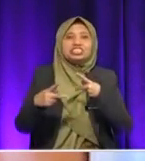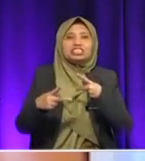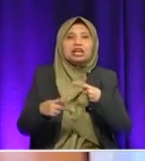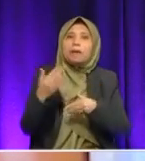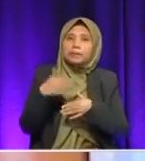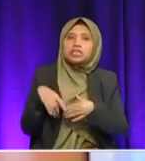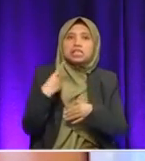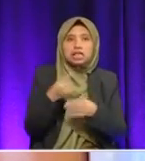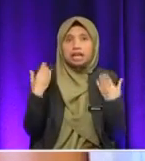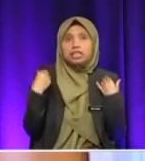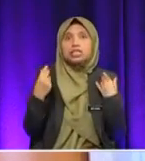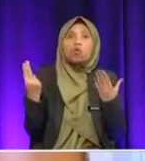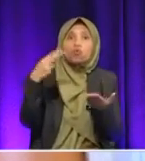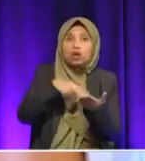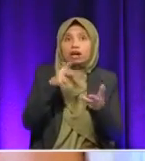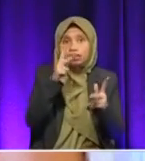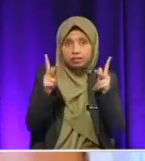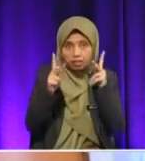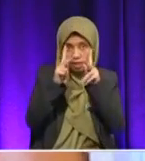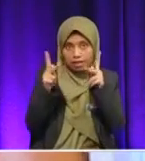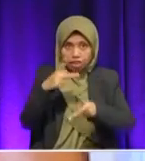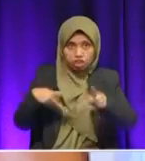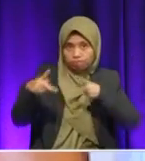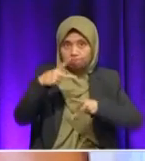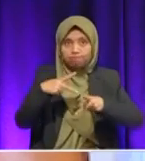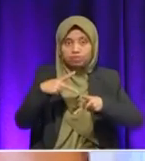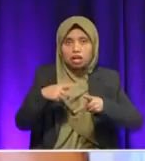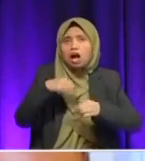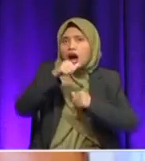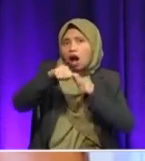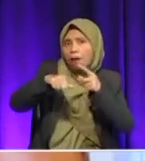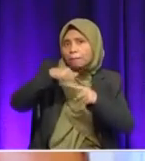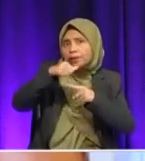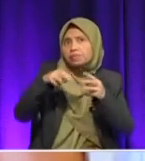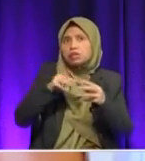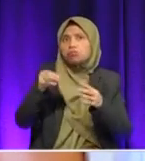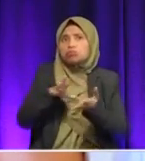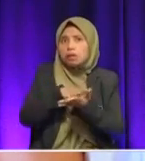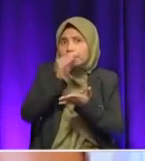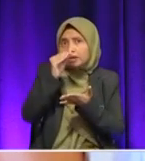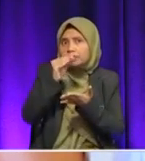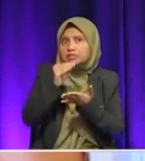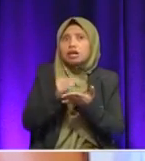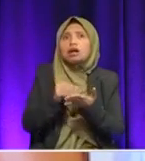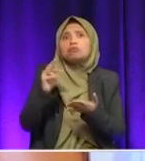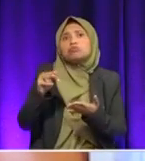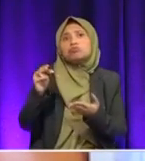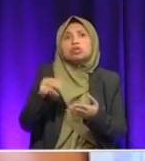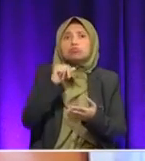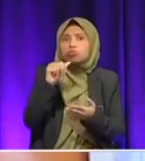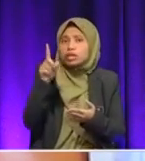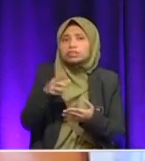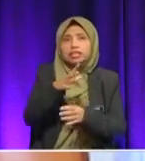bersama dengan sego Azmi rohmaka sego apabila murid belajar tentang rekaan fesyen pakaian ini buka saja mereka capai